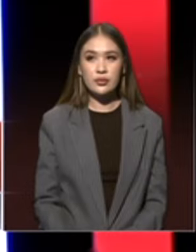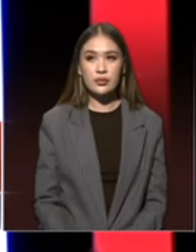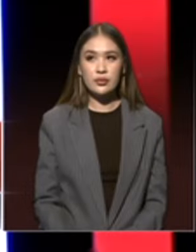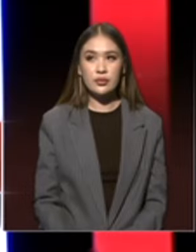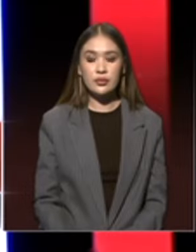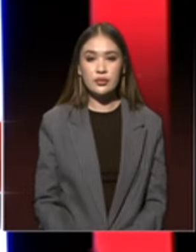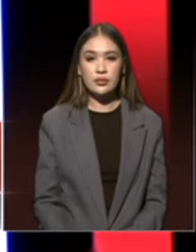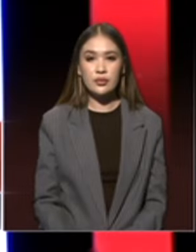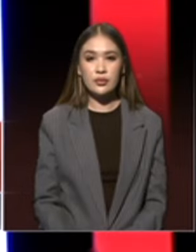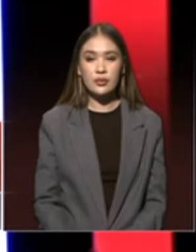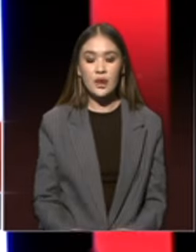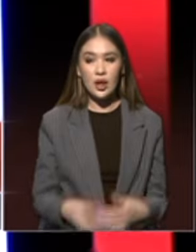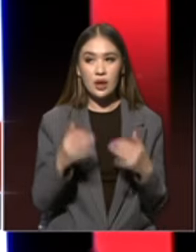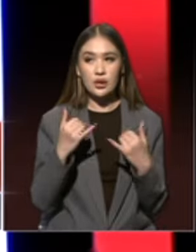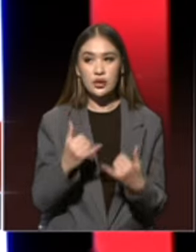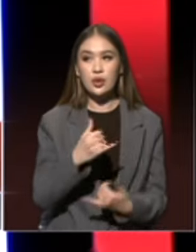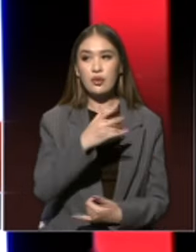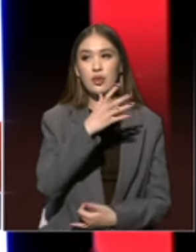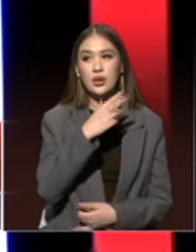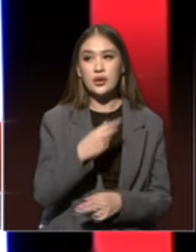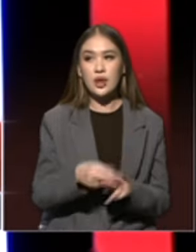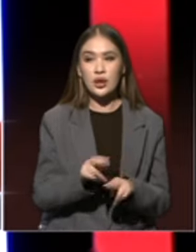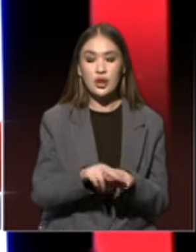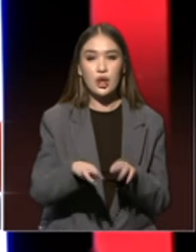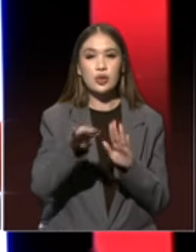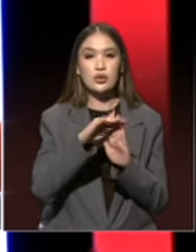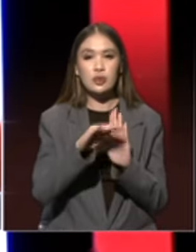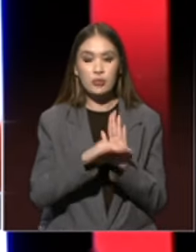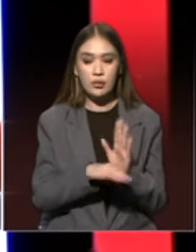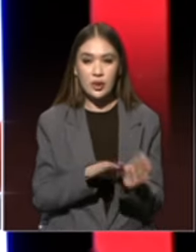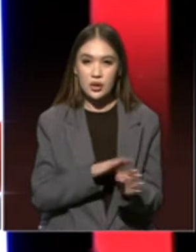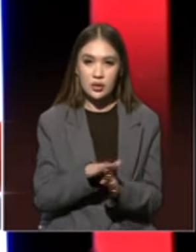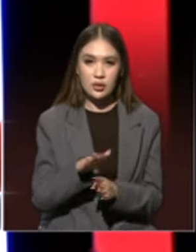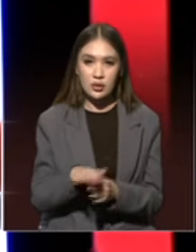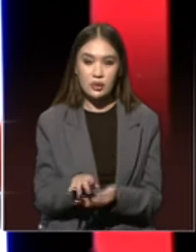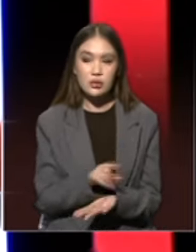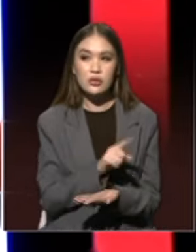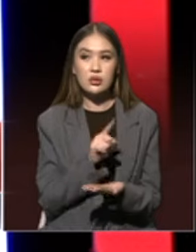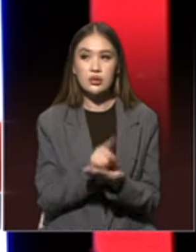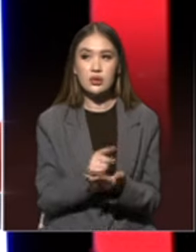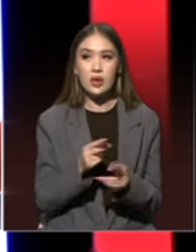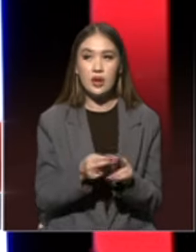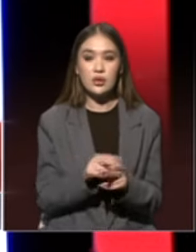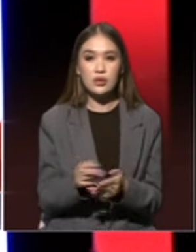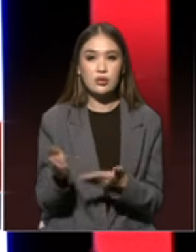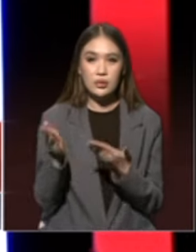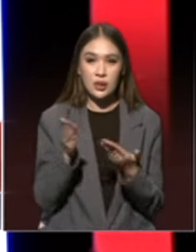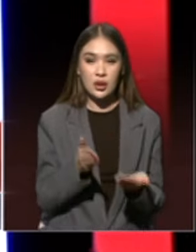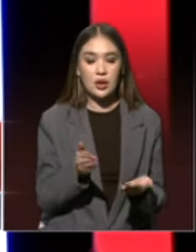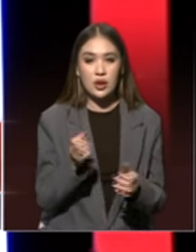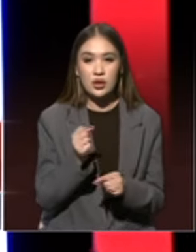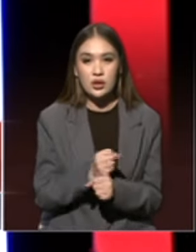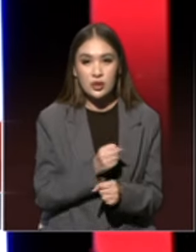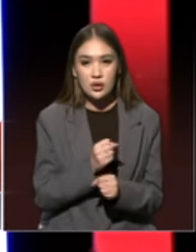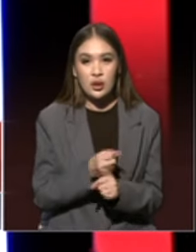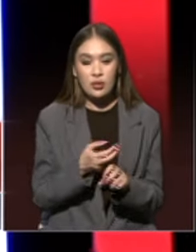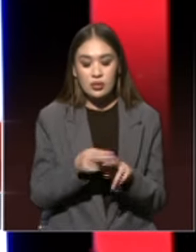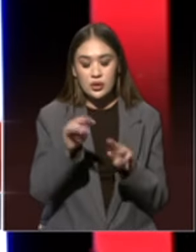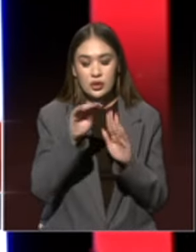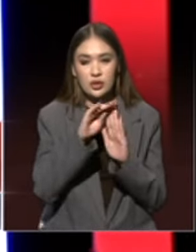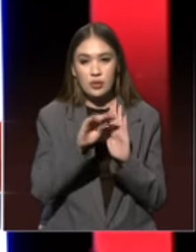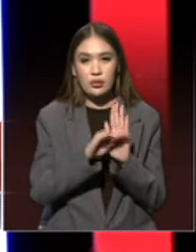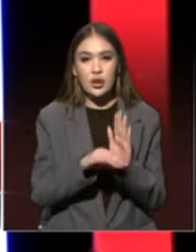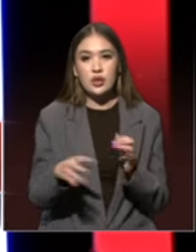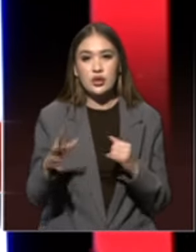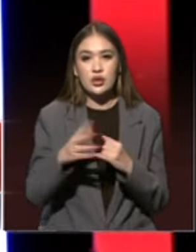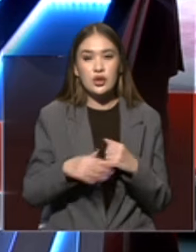Енді қазіргі уақытта үлгілік жобалар жасалынды. Қазір тиісті жергілікті атқарушы органға привязка жасап, сол жобаны, сол жер